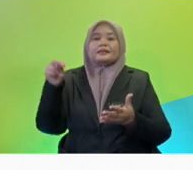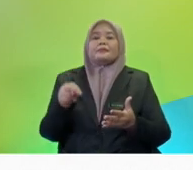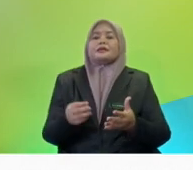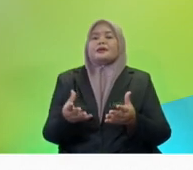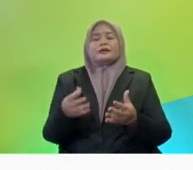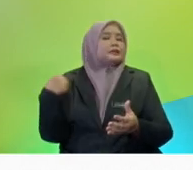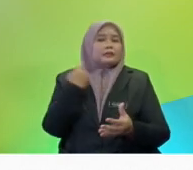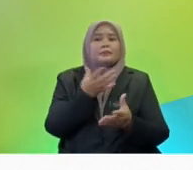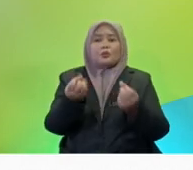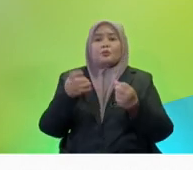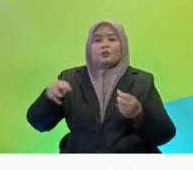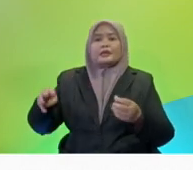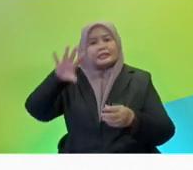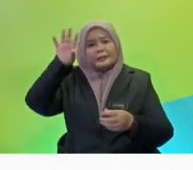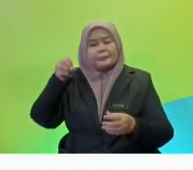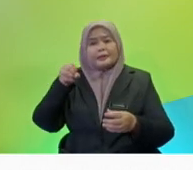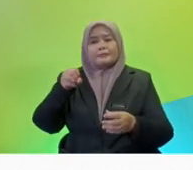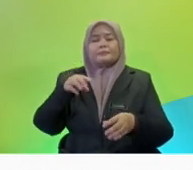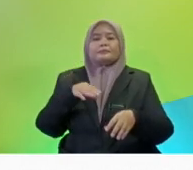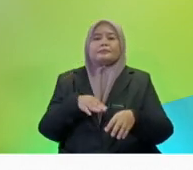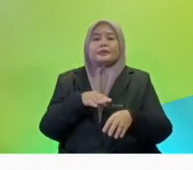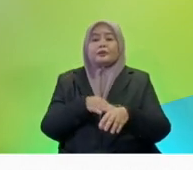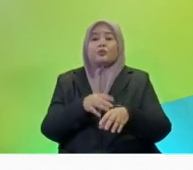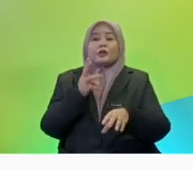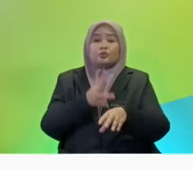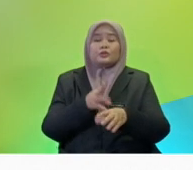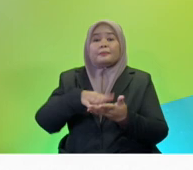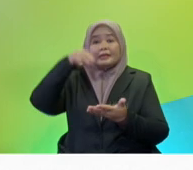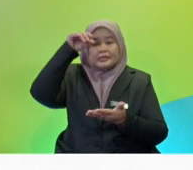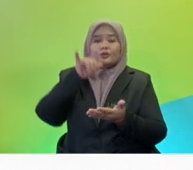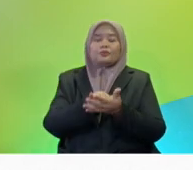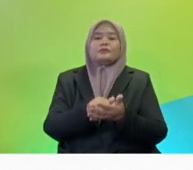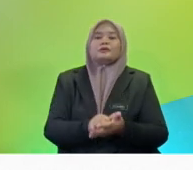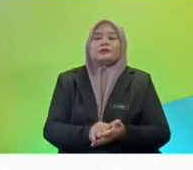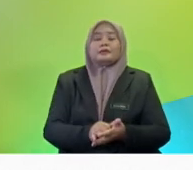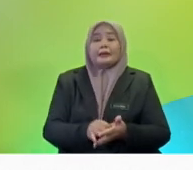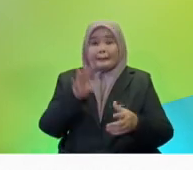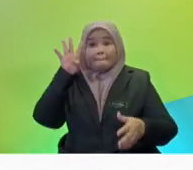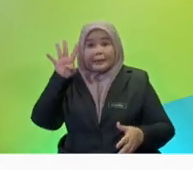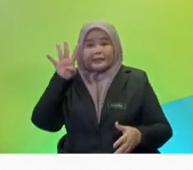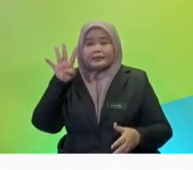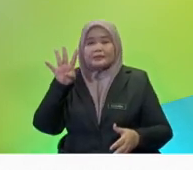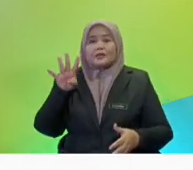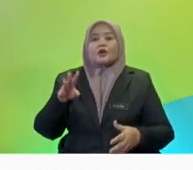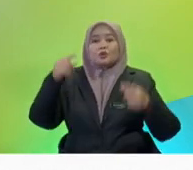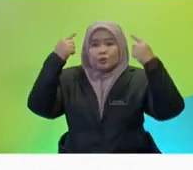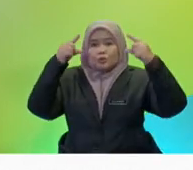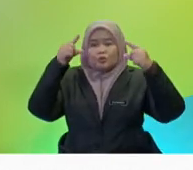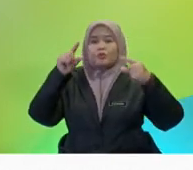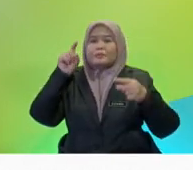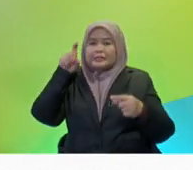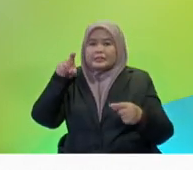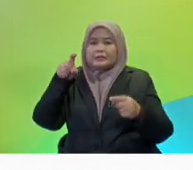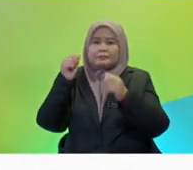hendak murid capai pada sesi pembelajaran tersebut kemudian yang keempat ke guru-guru perlu